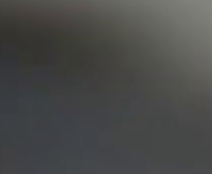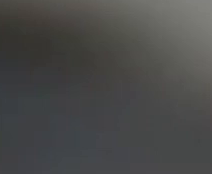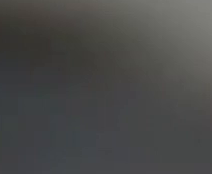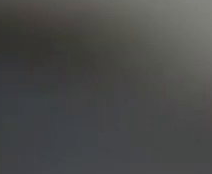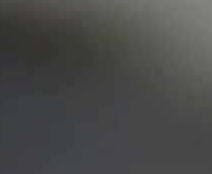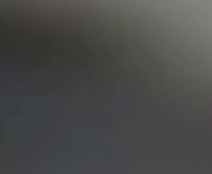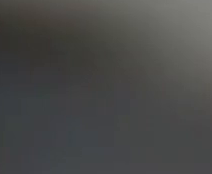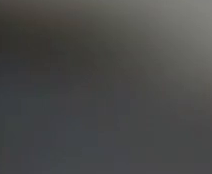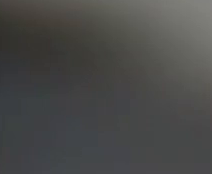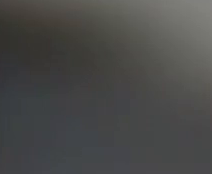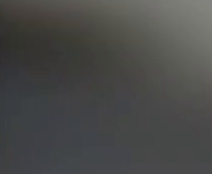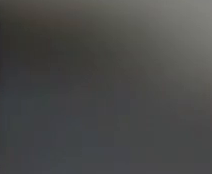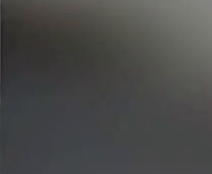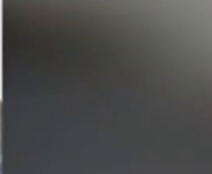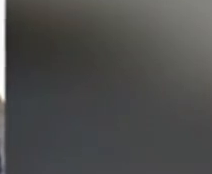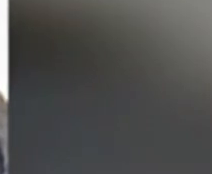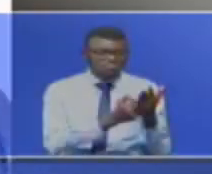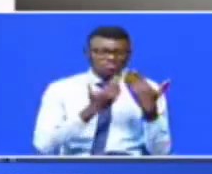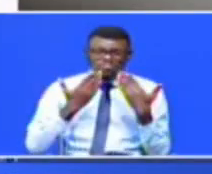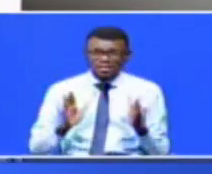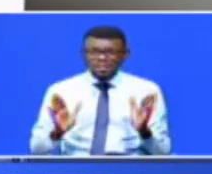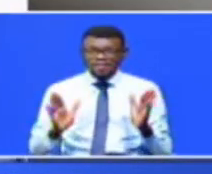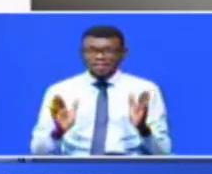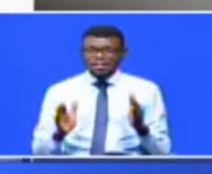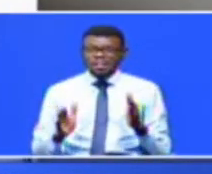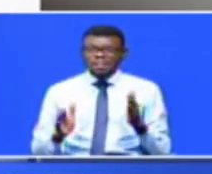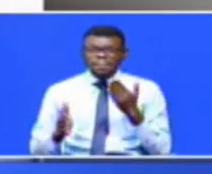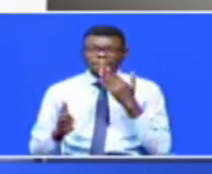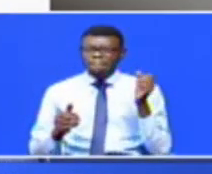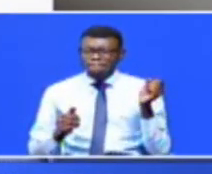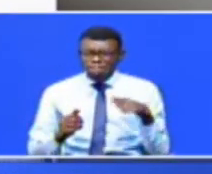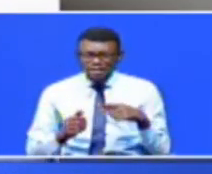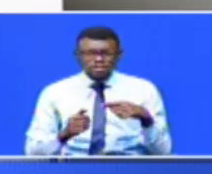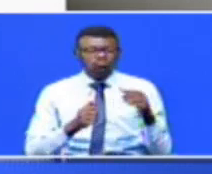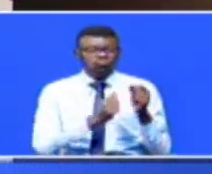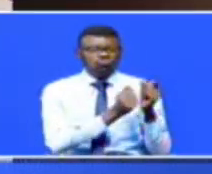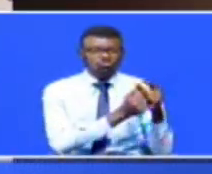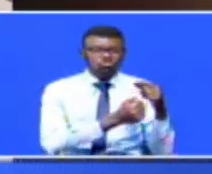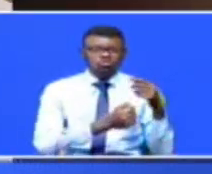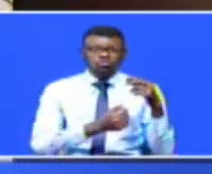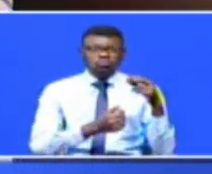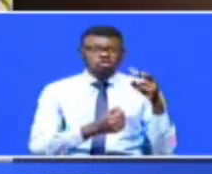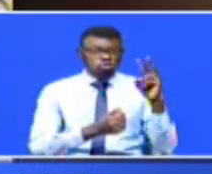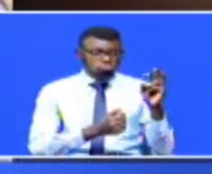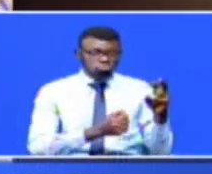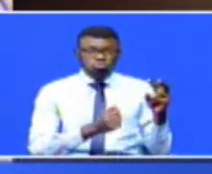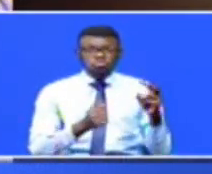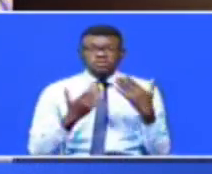mwaka 2014 na vipindi vyake viwili vilifaa kutamatika Novemba mwaka 2020. Tulitaka